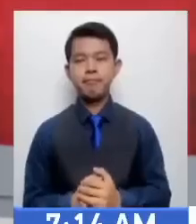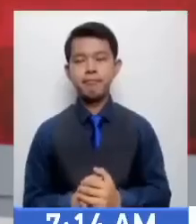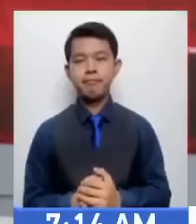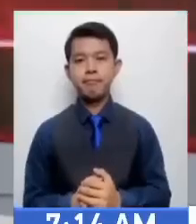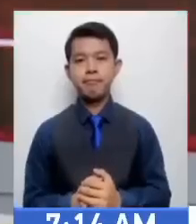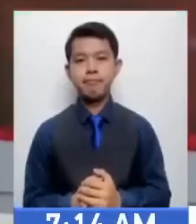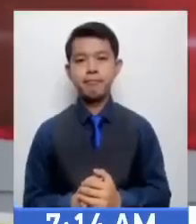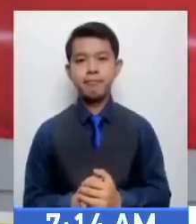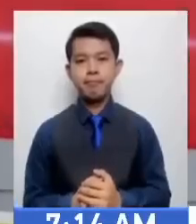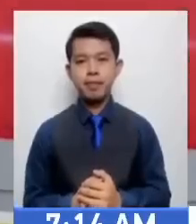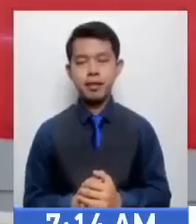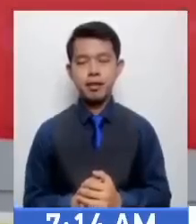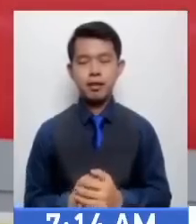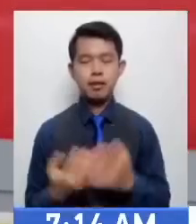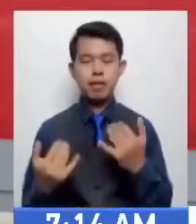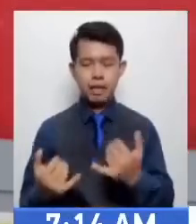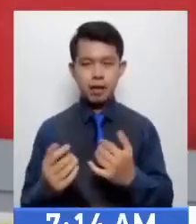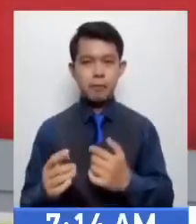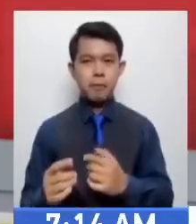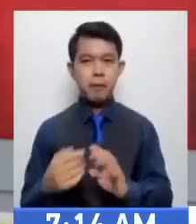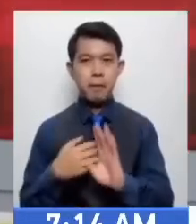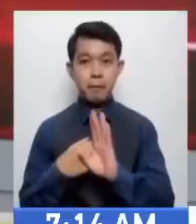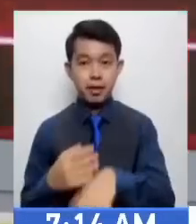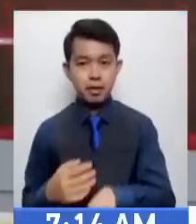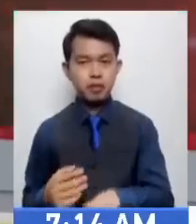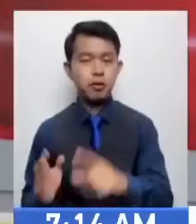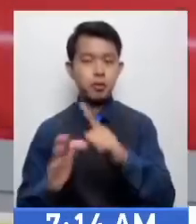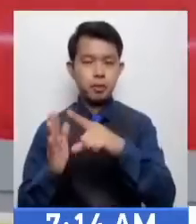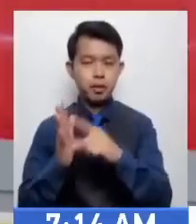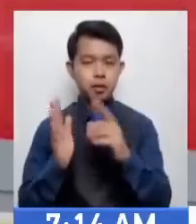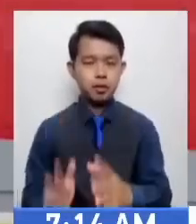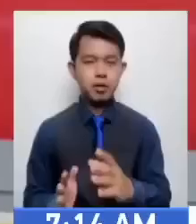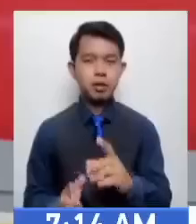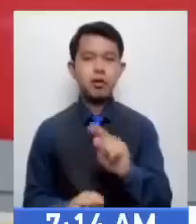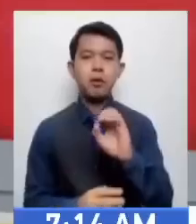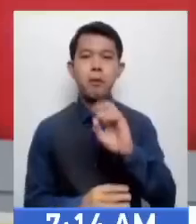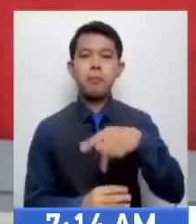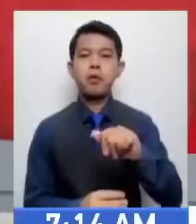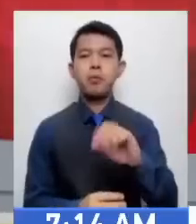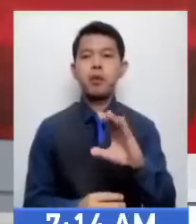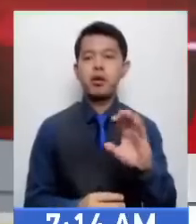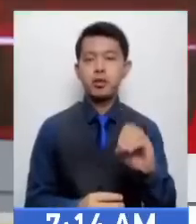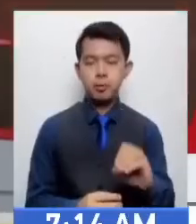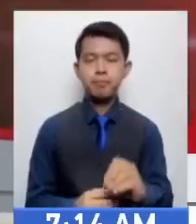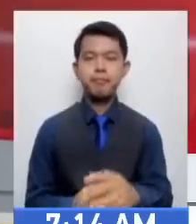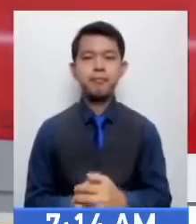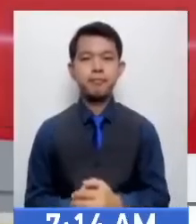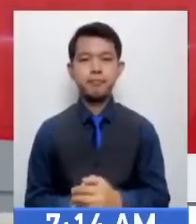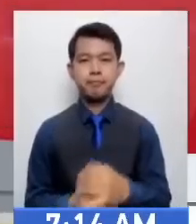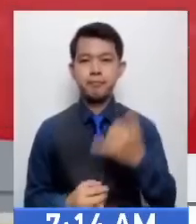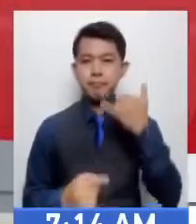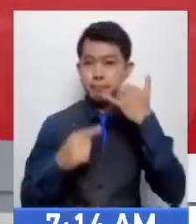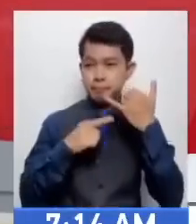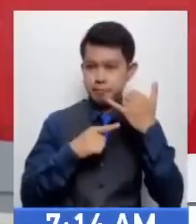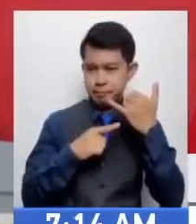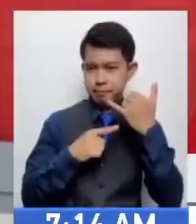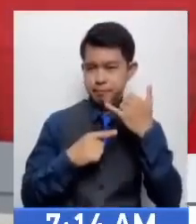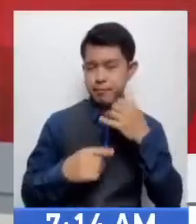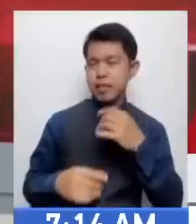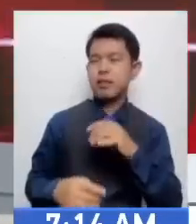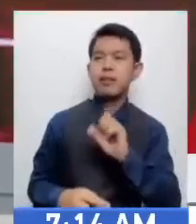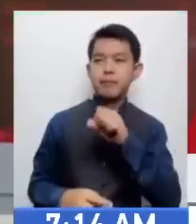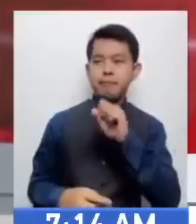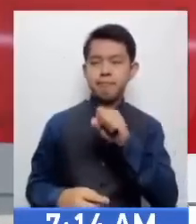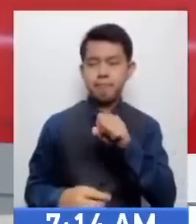Ferdinand Topacio, abogado ni Congressman Arnie Teves. Attorney? Yes, magandang umaga muli, Sir Egan. Pasensya